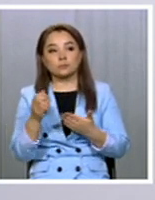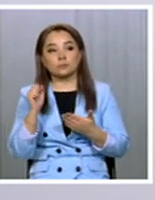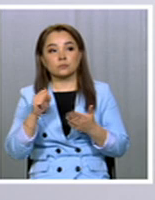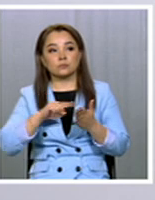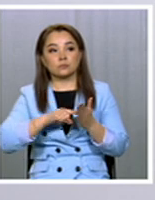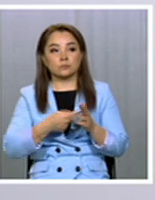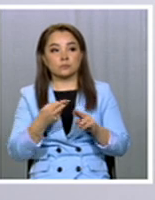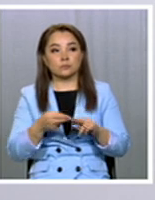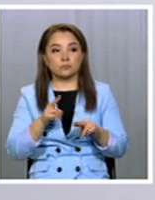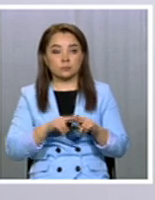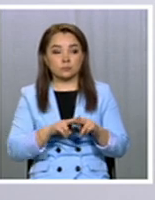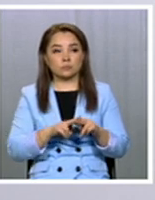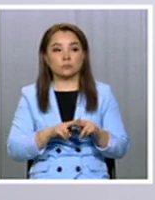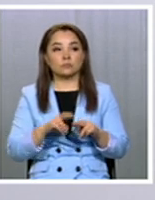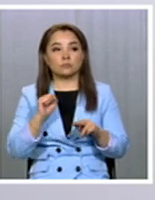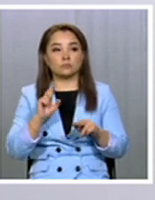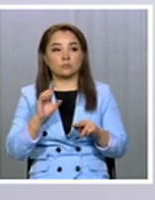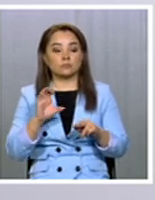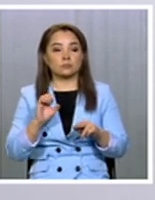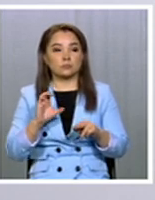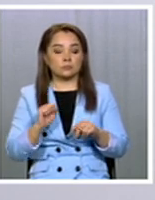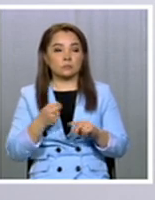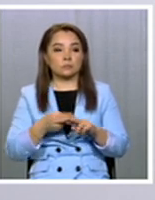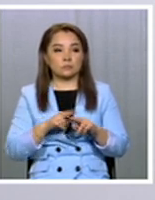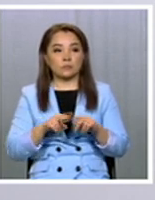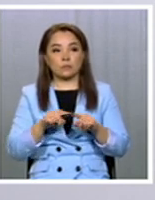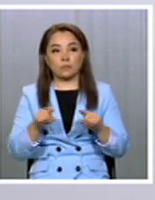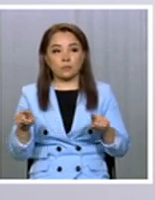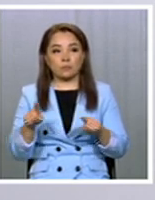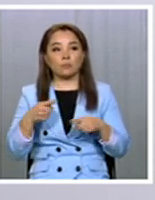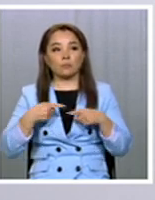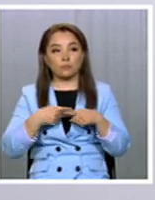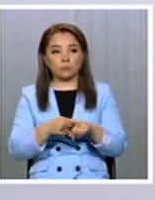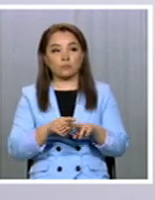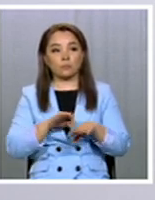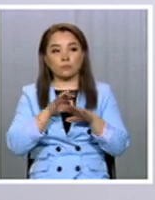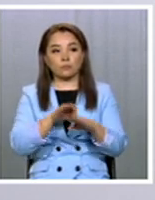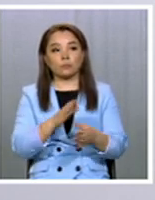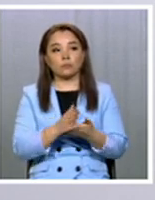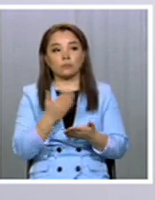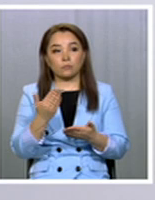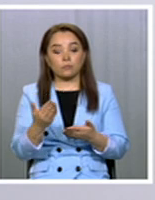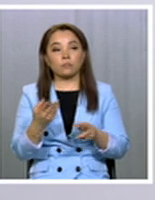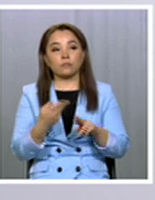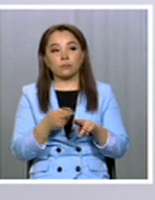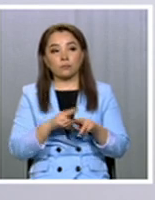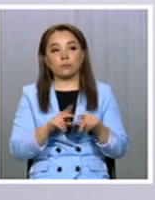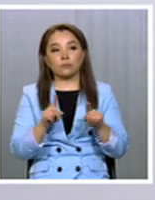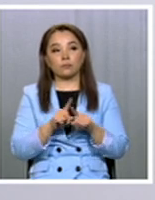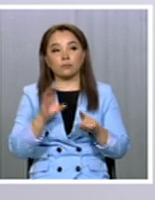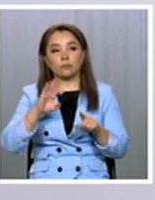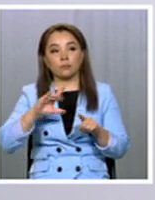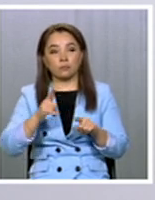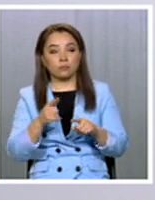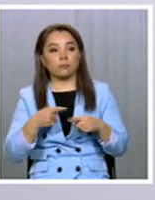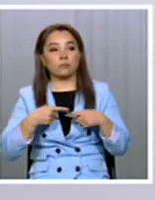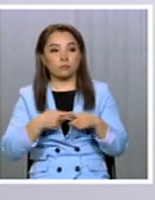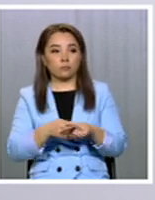нүктесінен абсциссалар осіне перпендикуляр жүргізетін болсақ, оның осы сол абсциссалар осімен қиылысу